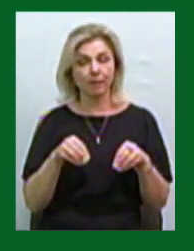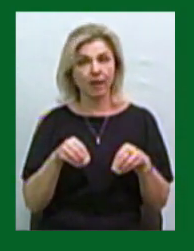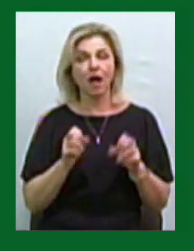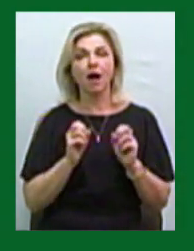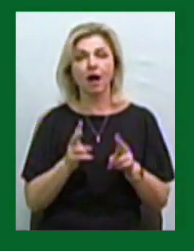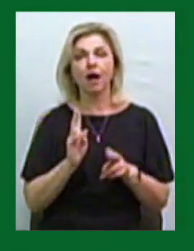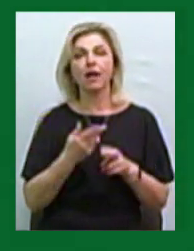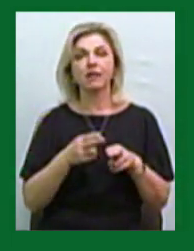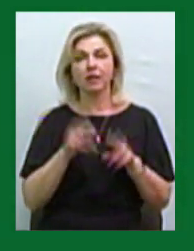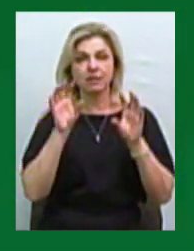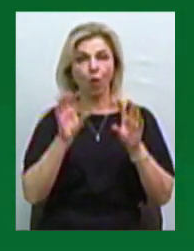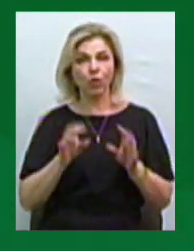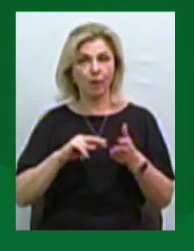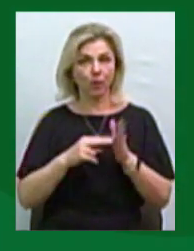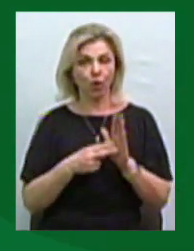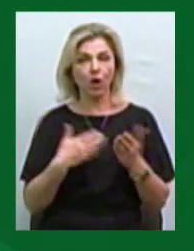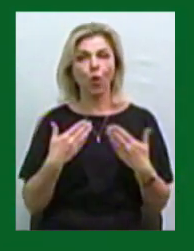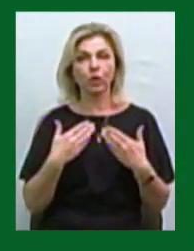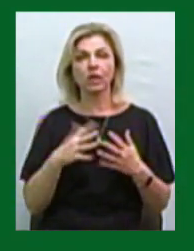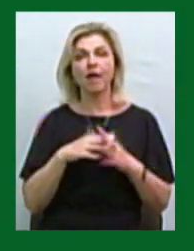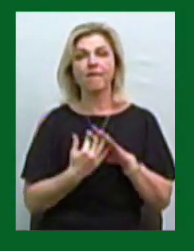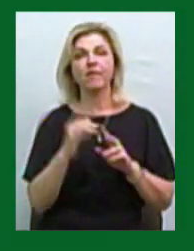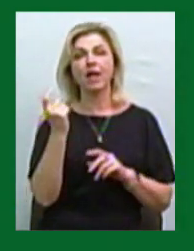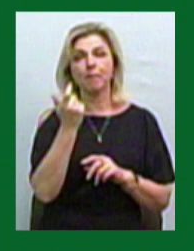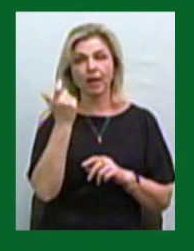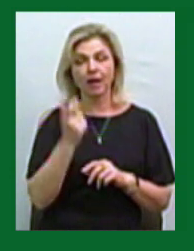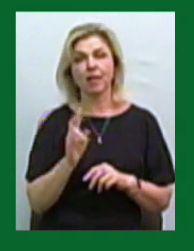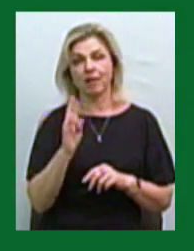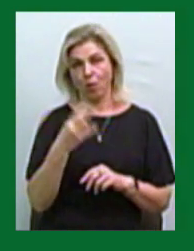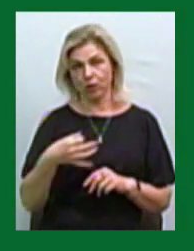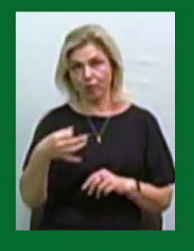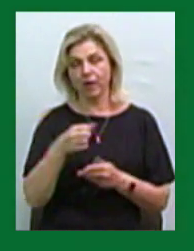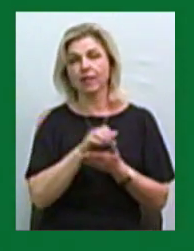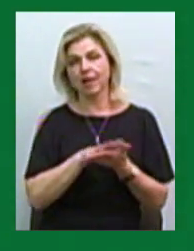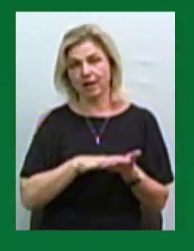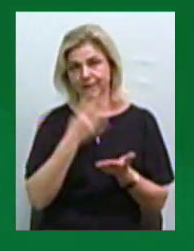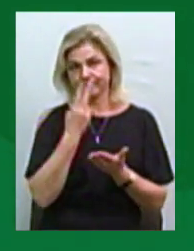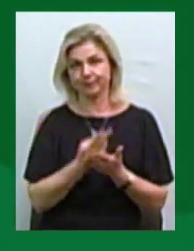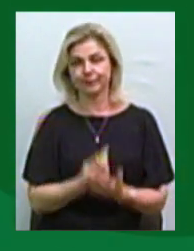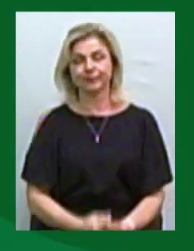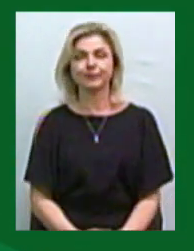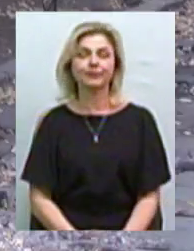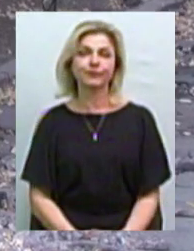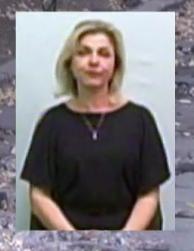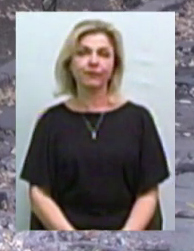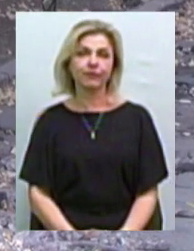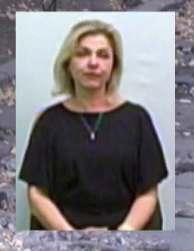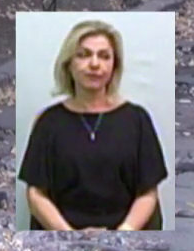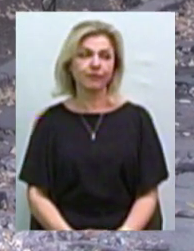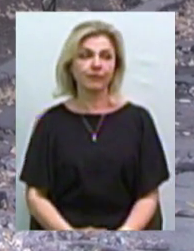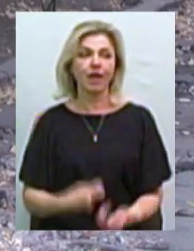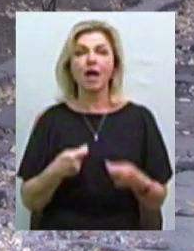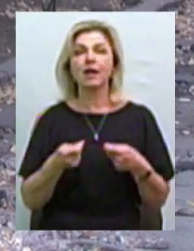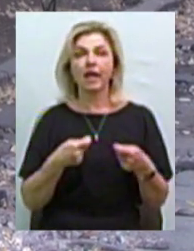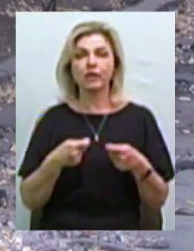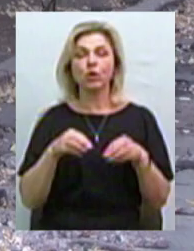до цього законопроєкту ставляться фермери Миколаївщини – про це далі сюжету Олександра Греся. Ринок землі